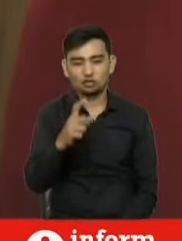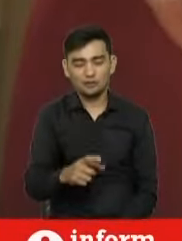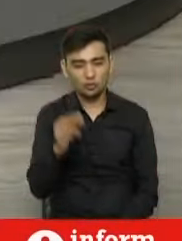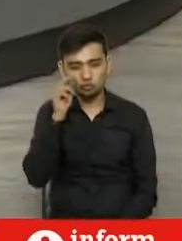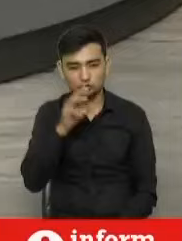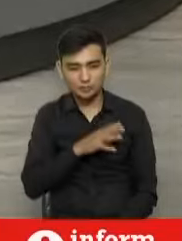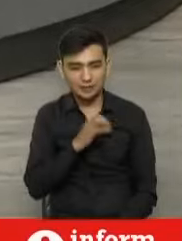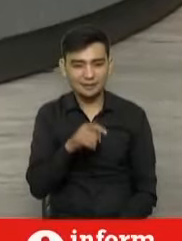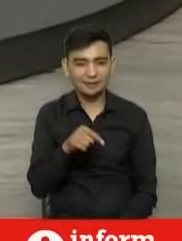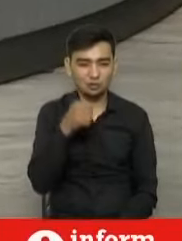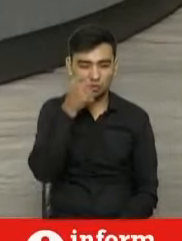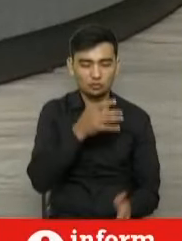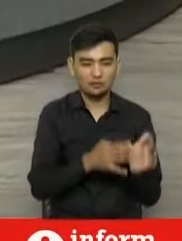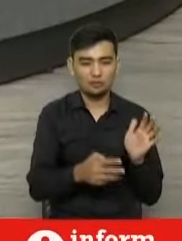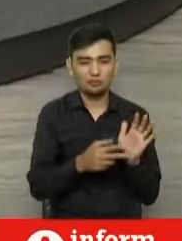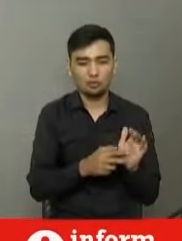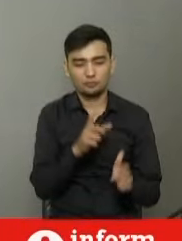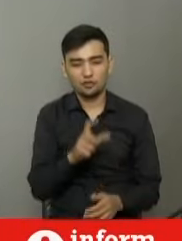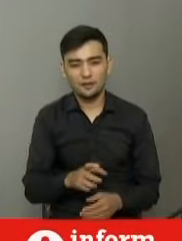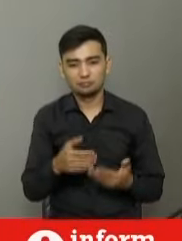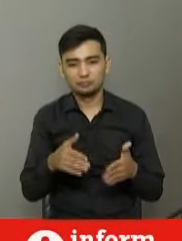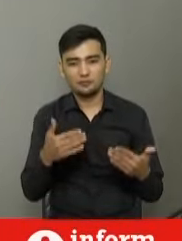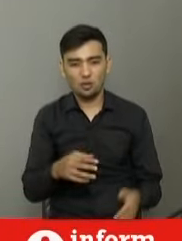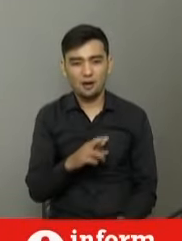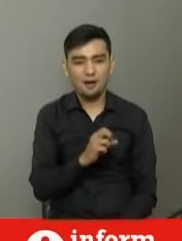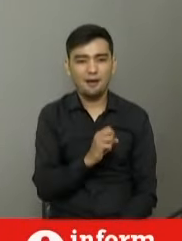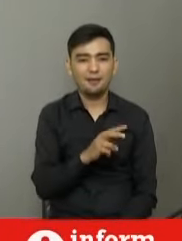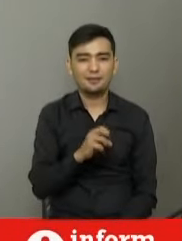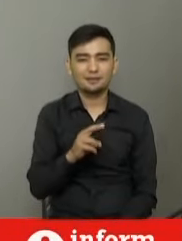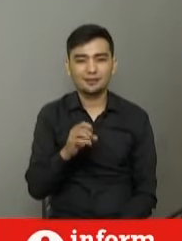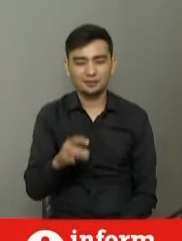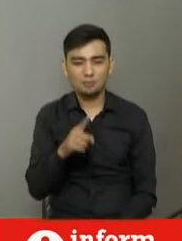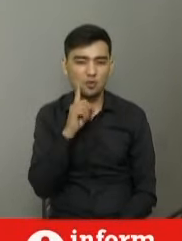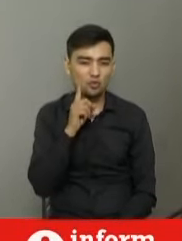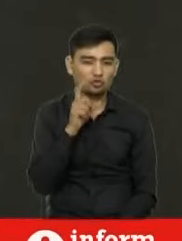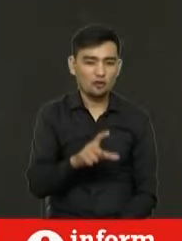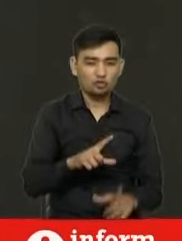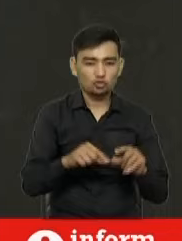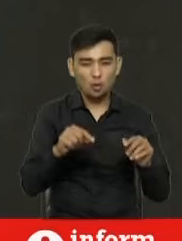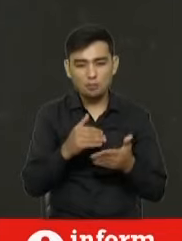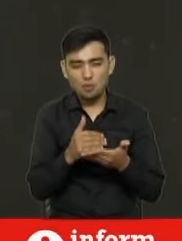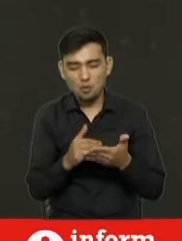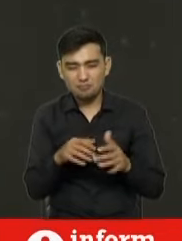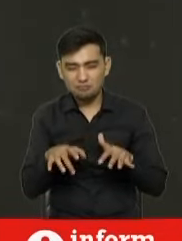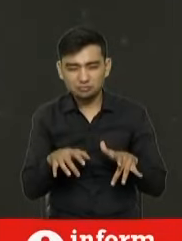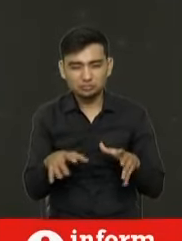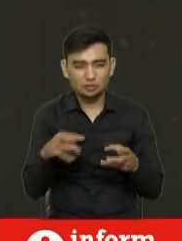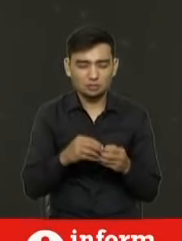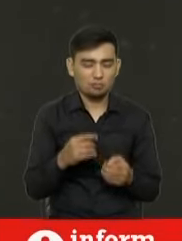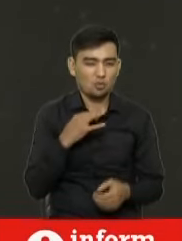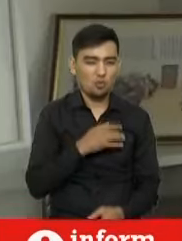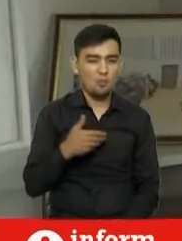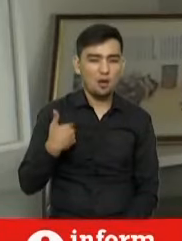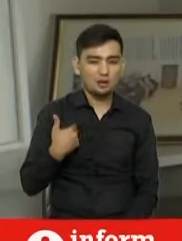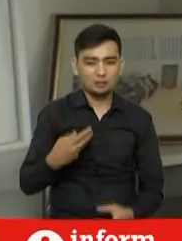году выпустились 98. В их числе Александр Савицкий. По словам молодого человека, в школе программирования дали ему много полезных